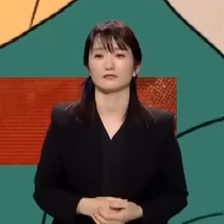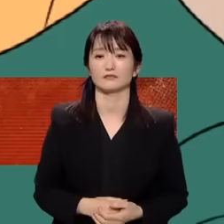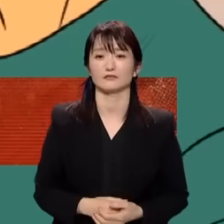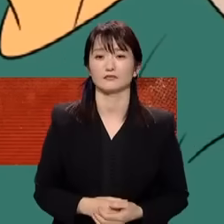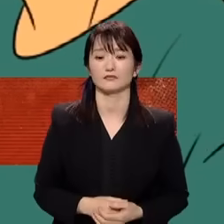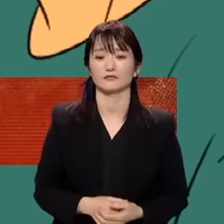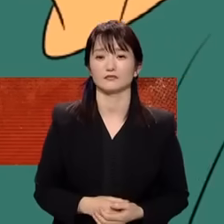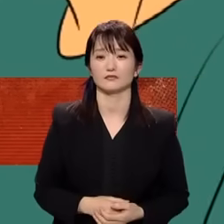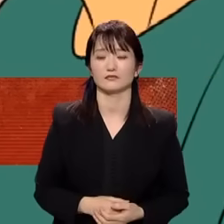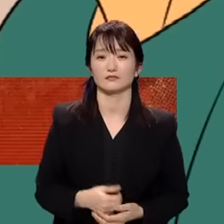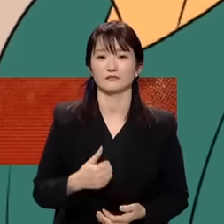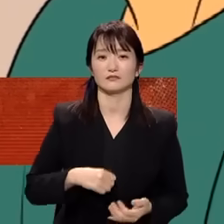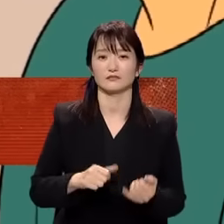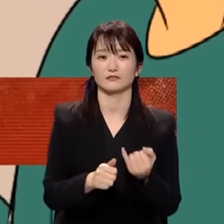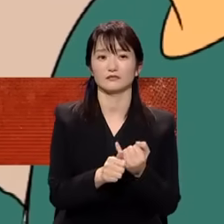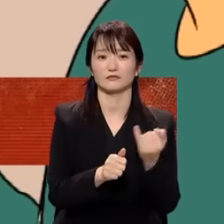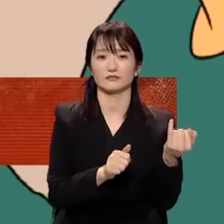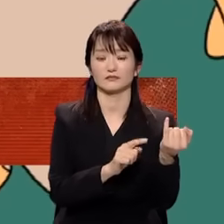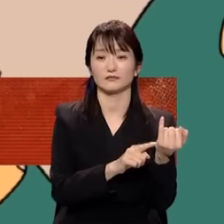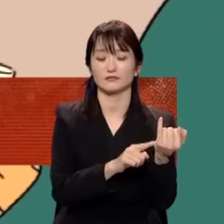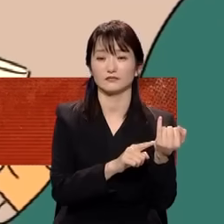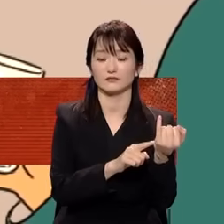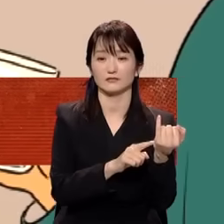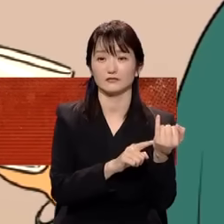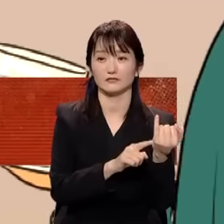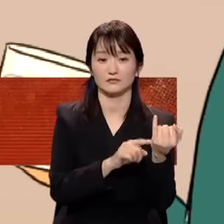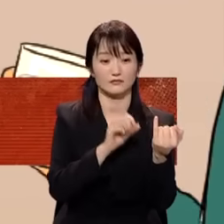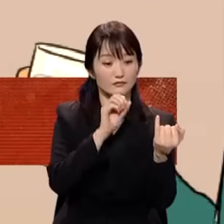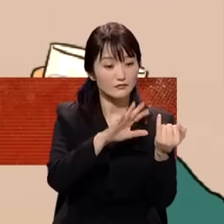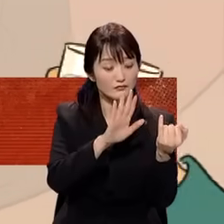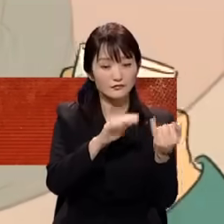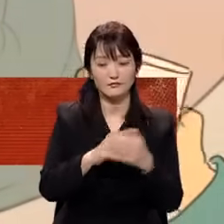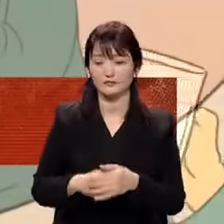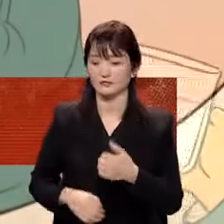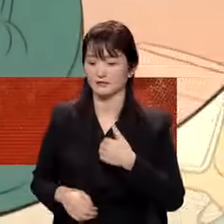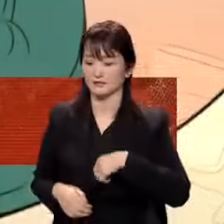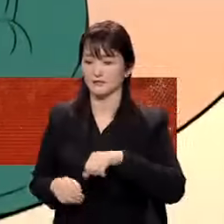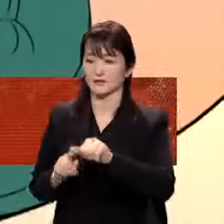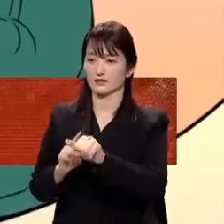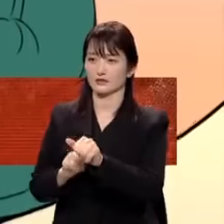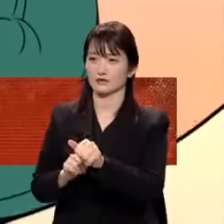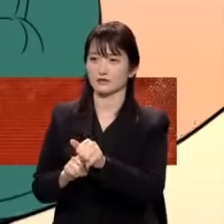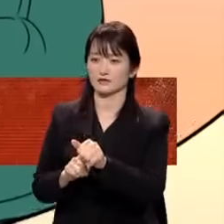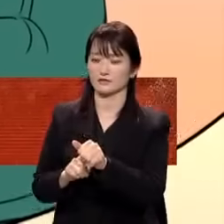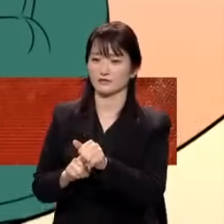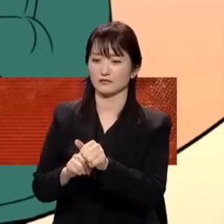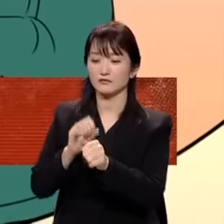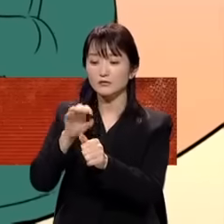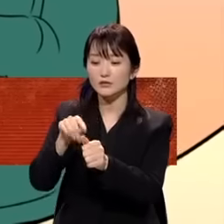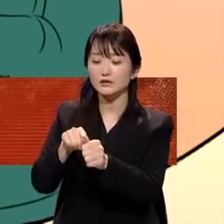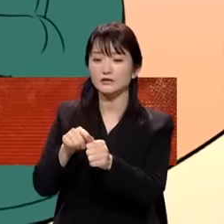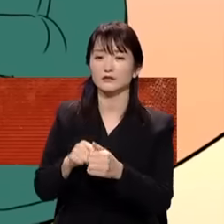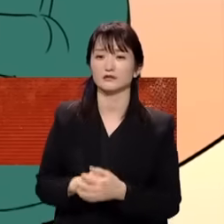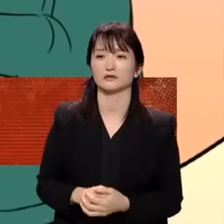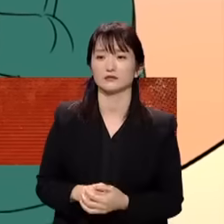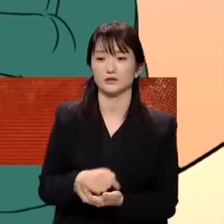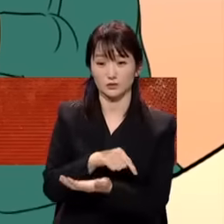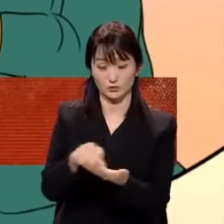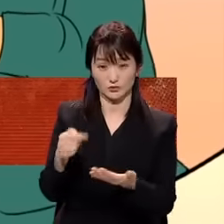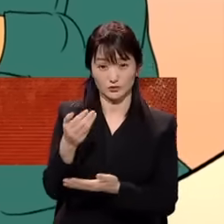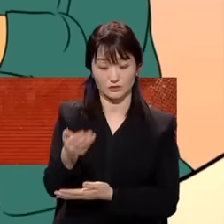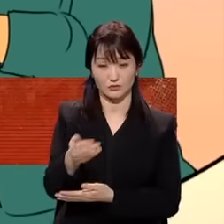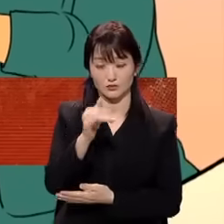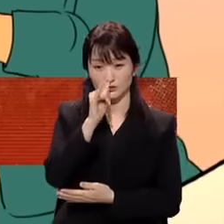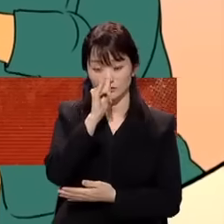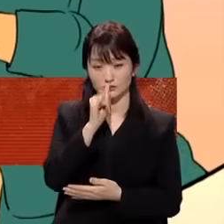직접 예비 며느리에게 직접 얘기한 것도 아니고 아들에게 어른들 있는 데서 그런 식으로 얘기를 하면 니들이 오히려 손해볼 수가 있다 좋지